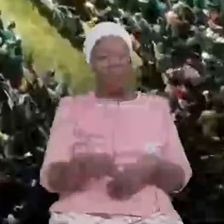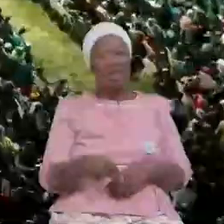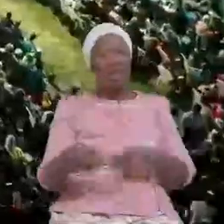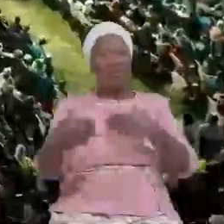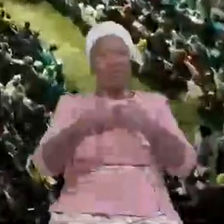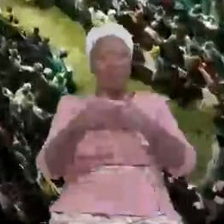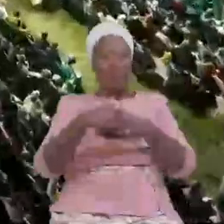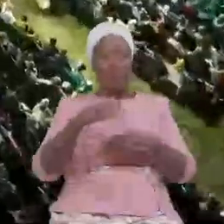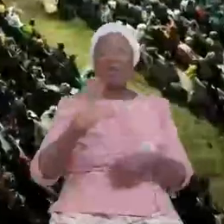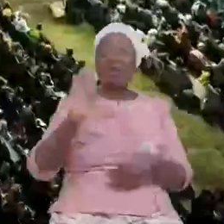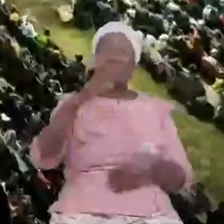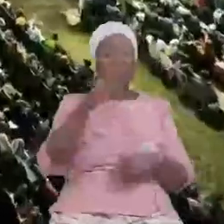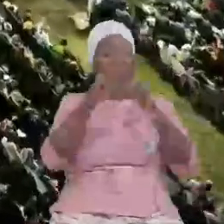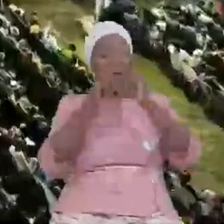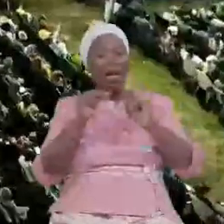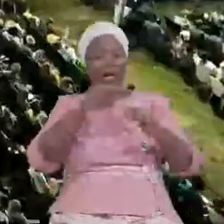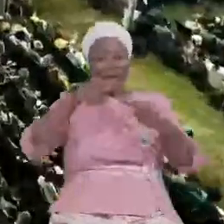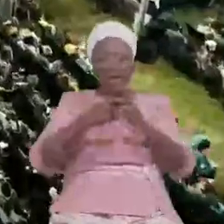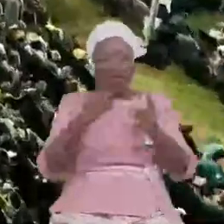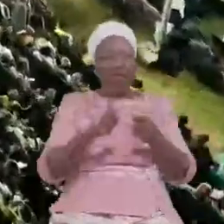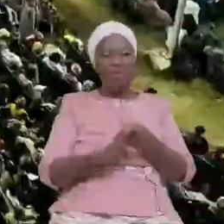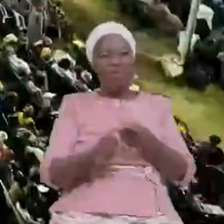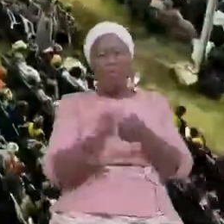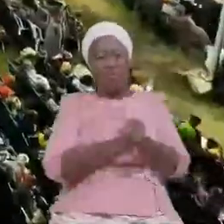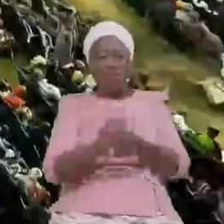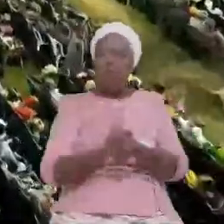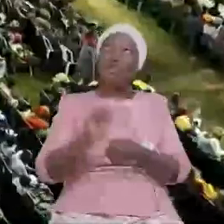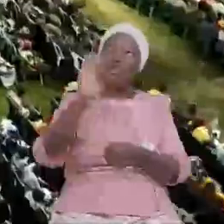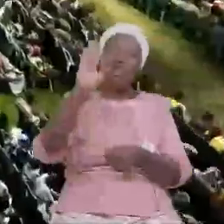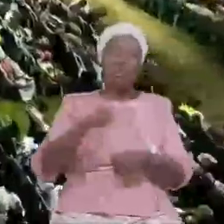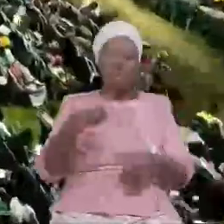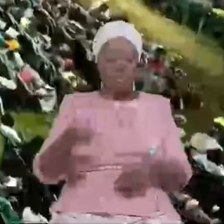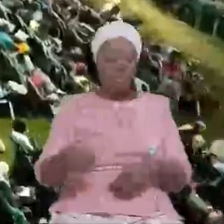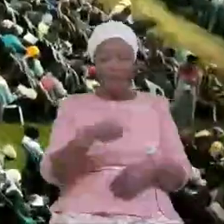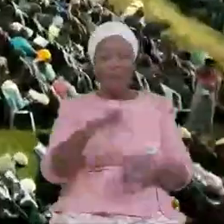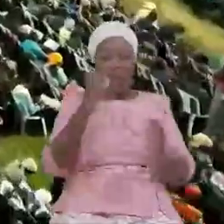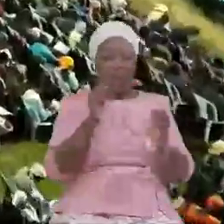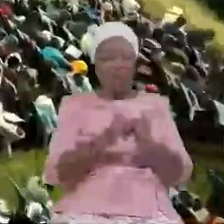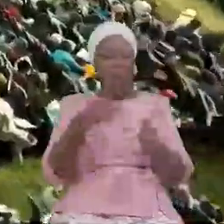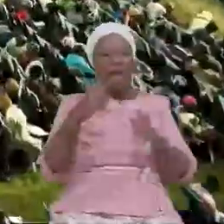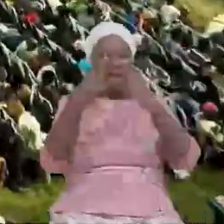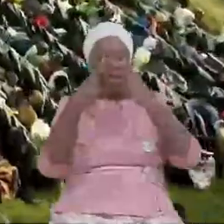bientôt, elle lui mouilla les pieds de ses larmes.